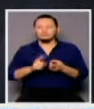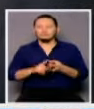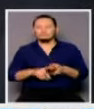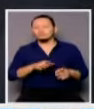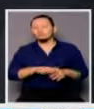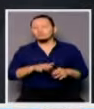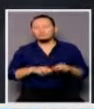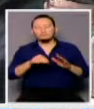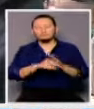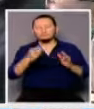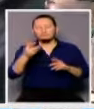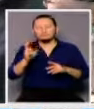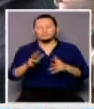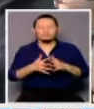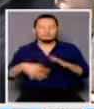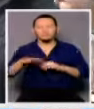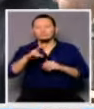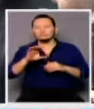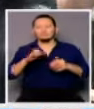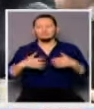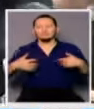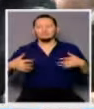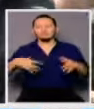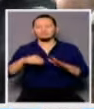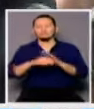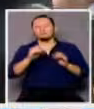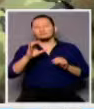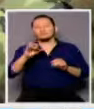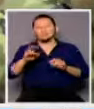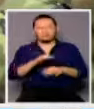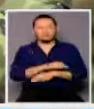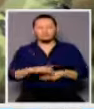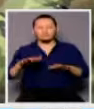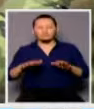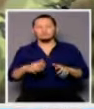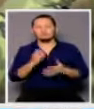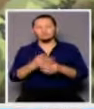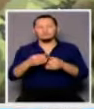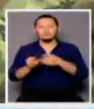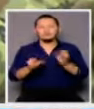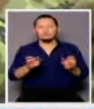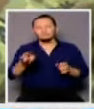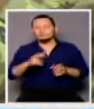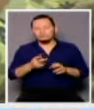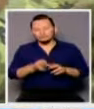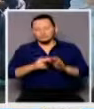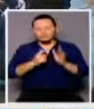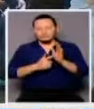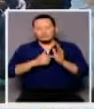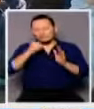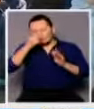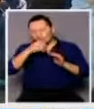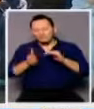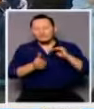Қазақстан облысы Тайпақ ауданының орман шаруашылығынан Есбол далалық орманы мекемесі болып бөлініп шыққан. Содан бері 70 жылдай уақыт